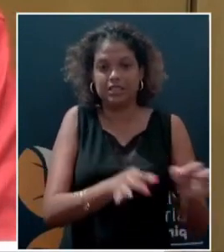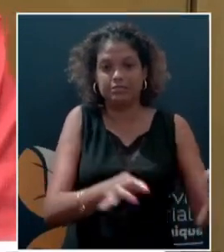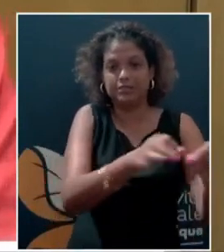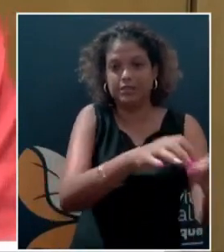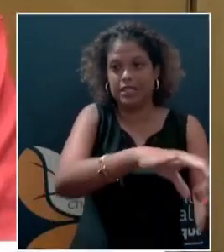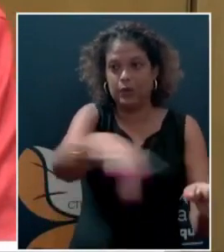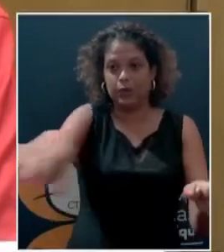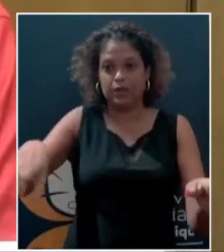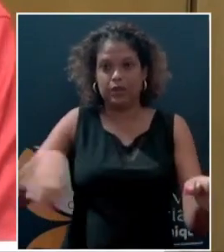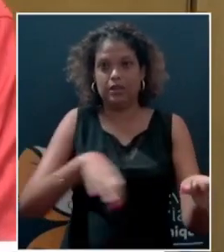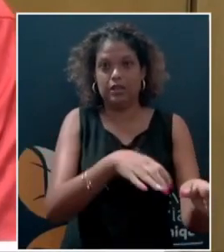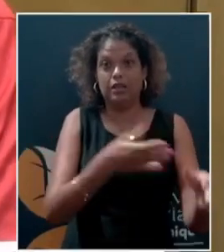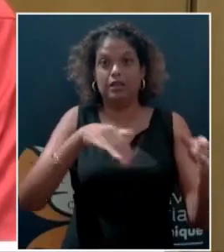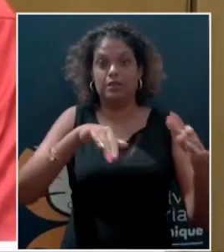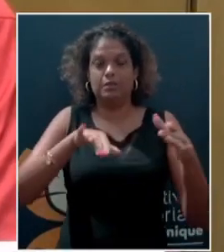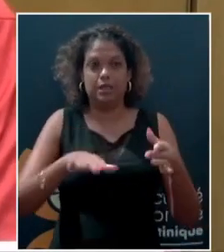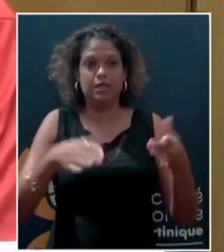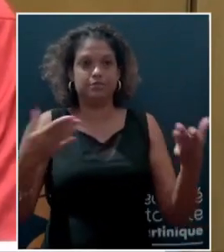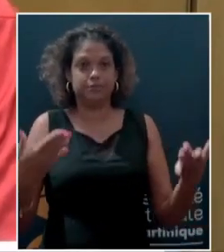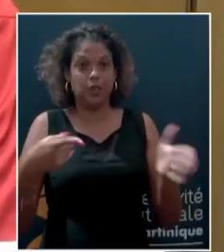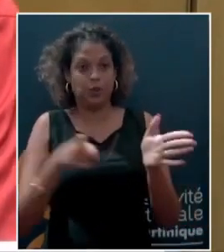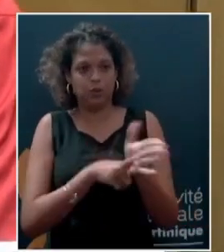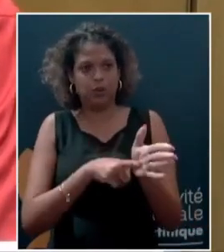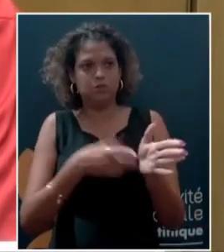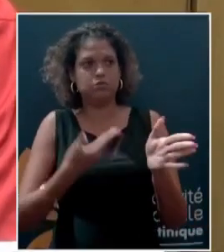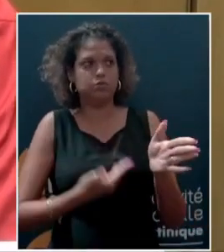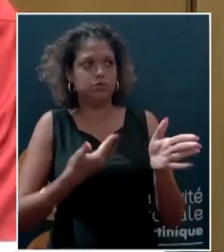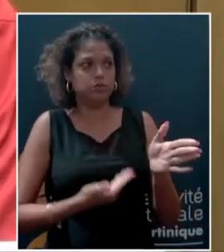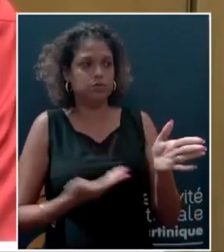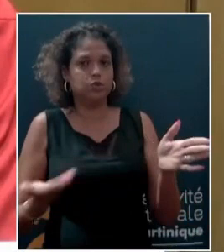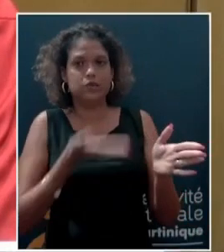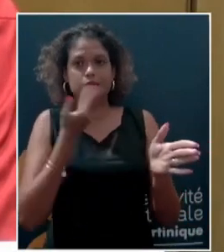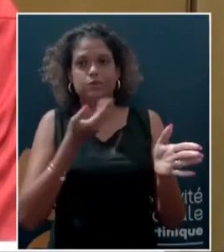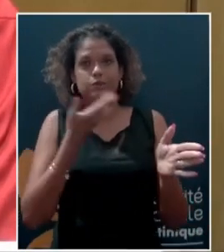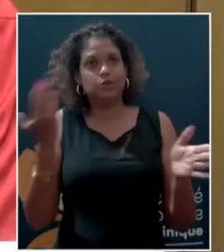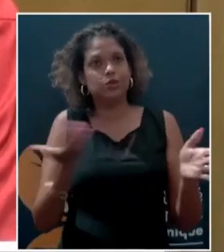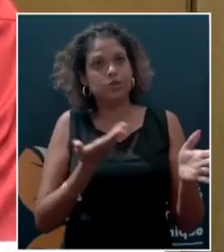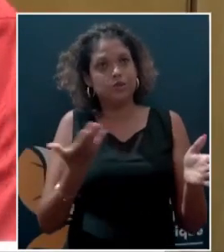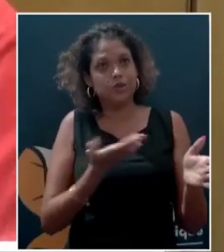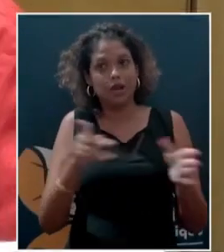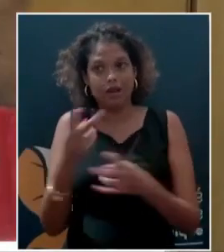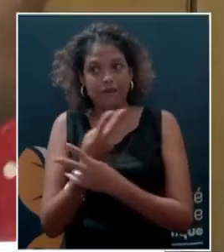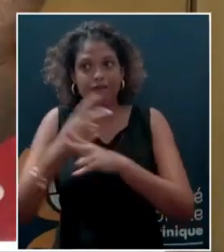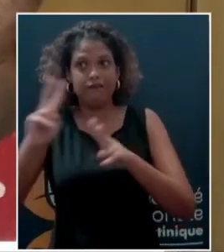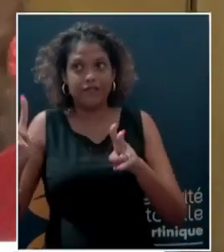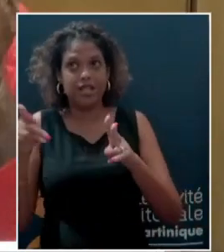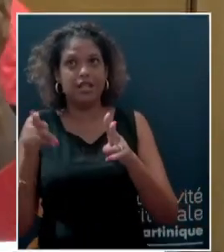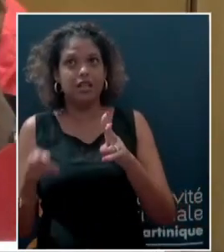semble que dans l'état actuel du droit, il vaut mieux que ce soit la ville